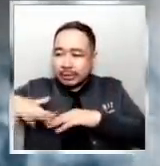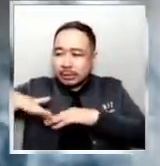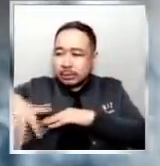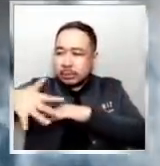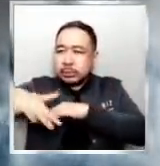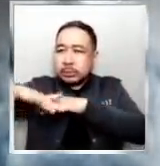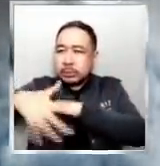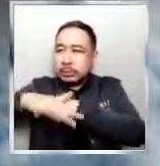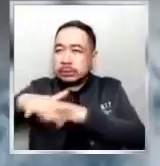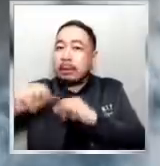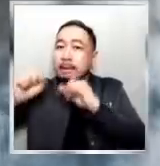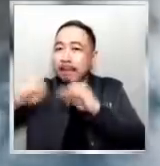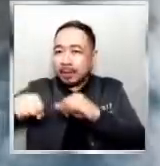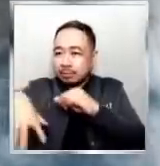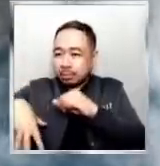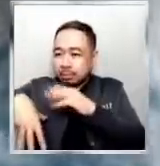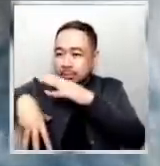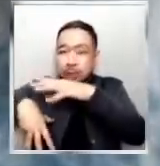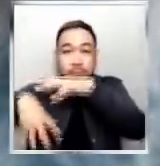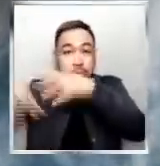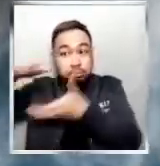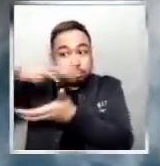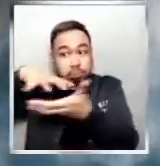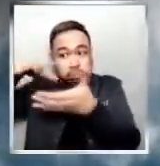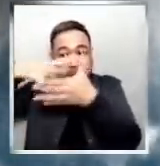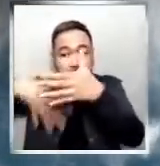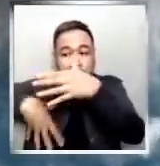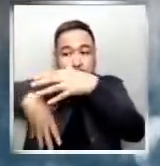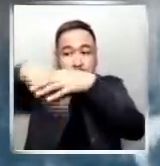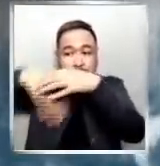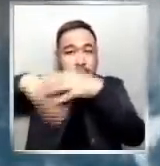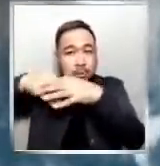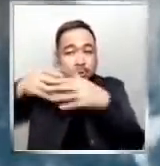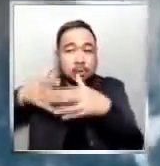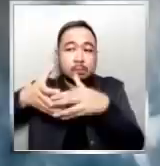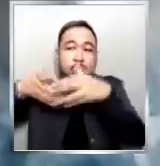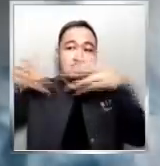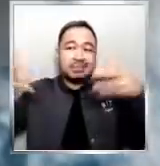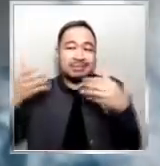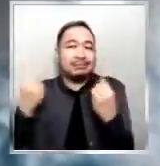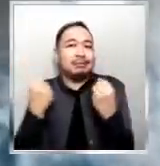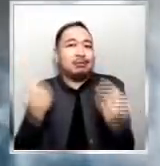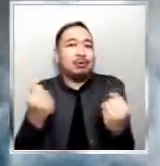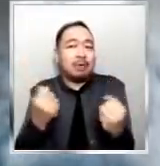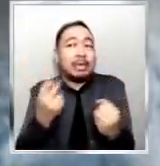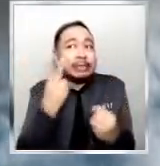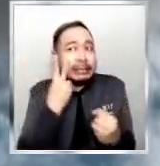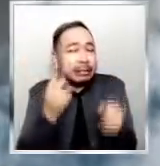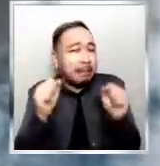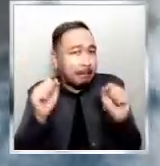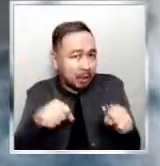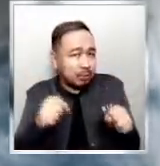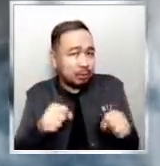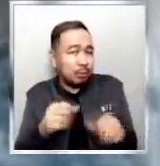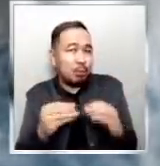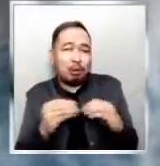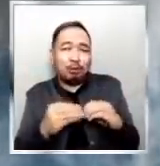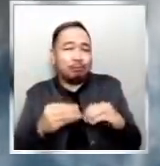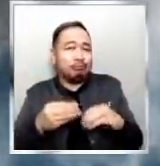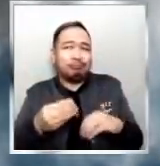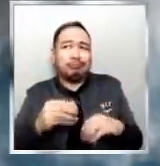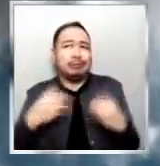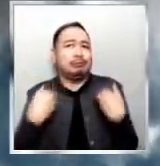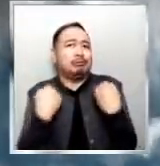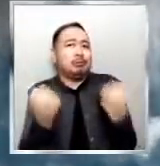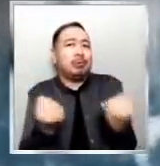ito. Hindi natin i-rule out ang possibility na maging super typhoon pero nakikita natin, Sir Mike, na kapag lapit ito dito sa